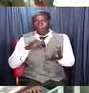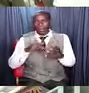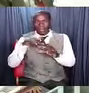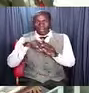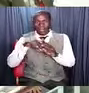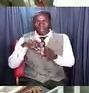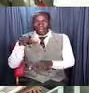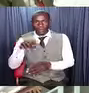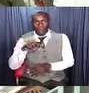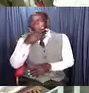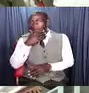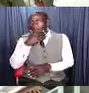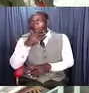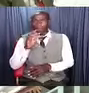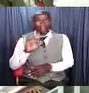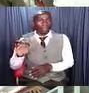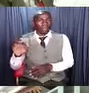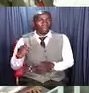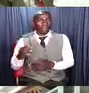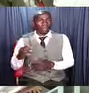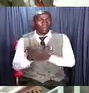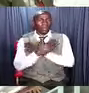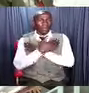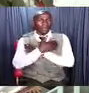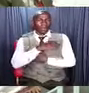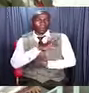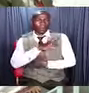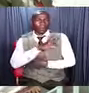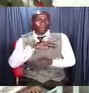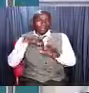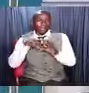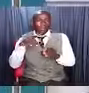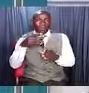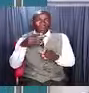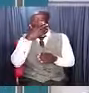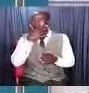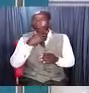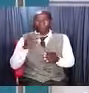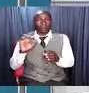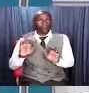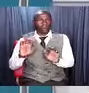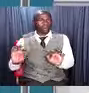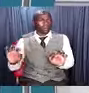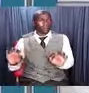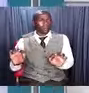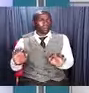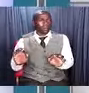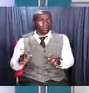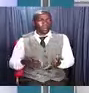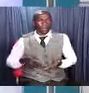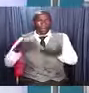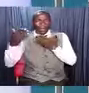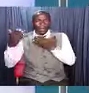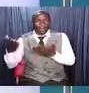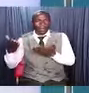fruit of submissiveness is there. Tunda la upendo kwa mke hapo ndani halichakai. The fruit of love to your wife is still there. Tunda la kutolea Mungu